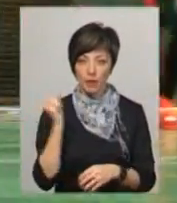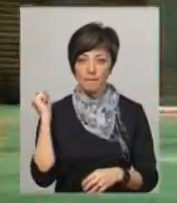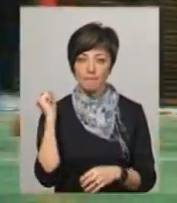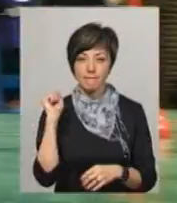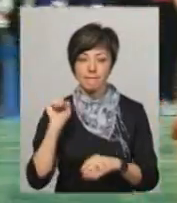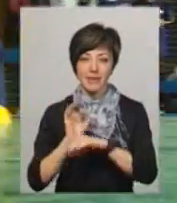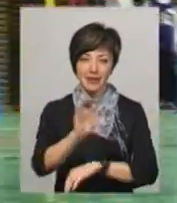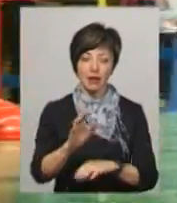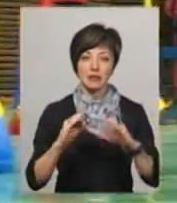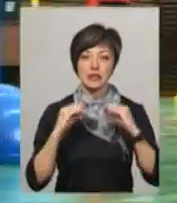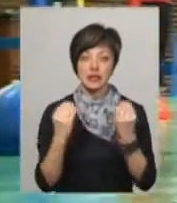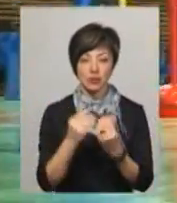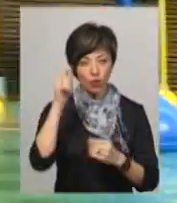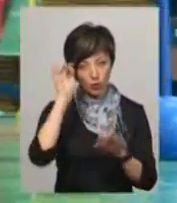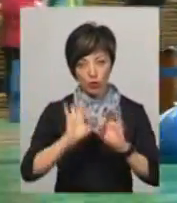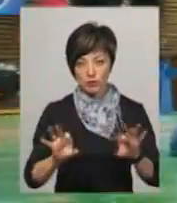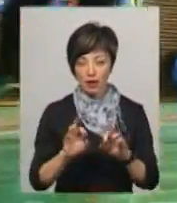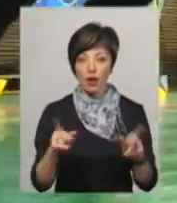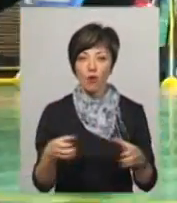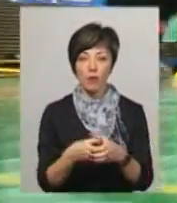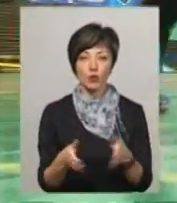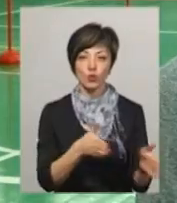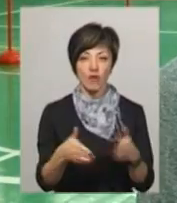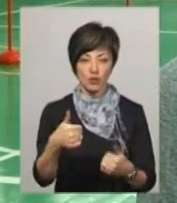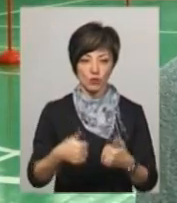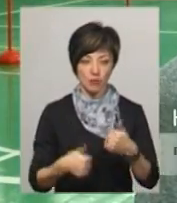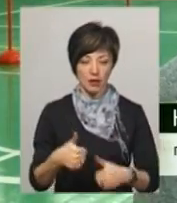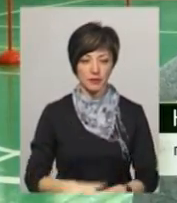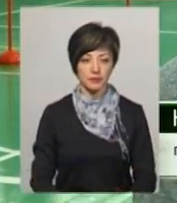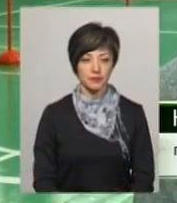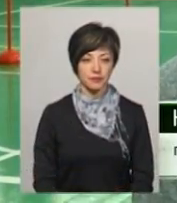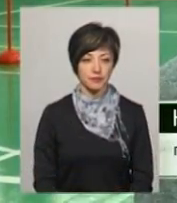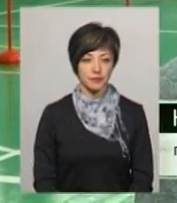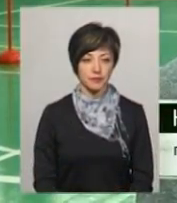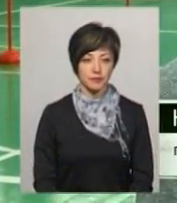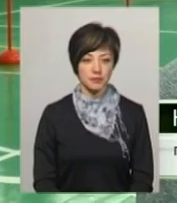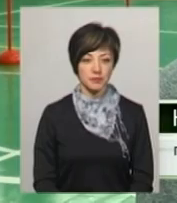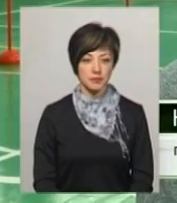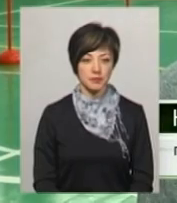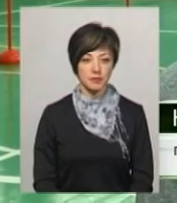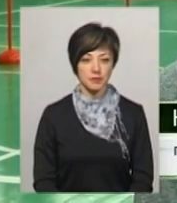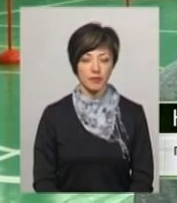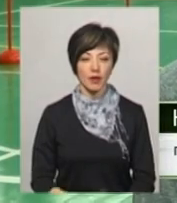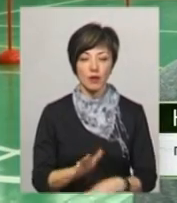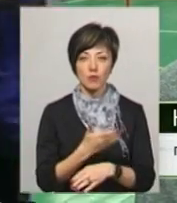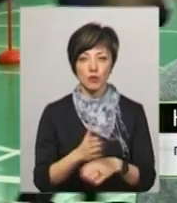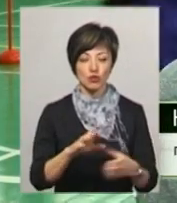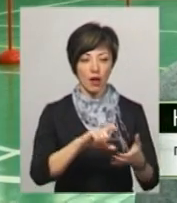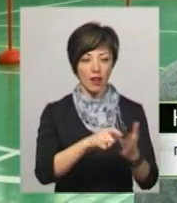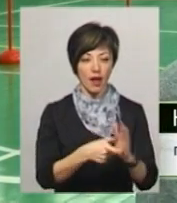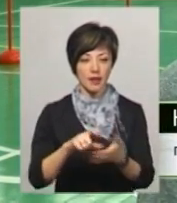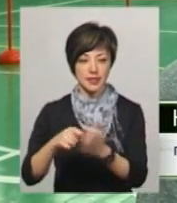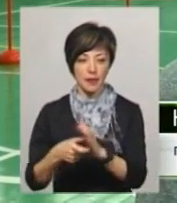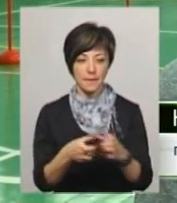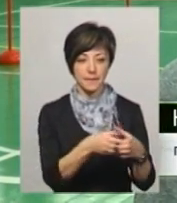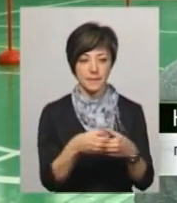диск. Хлопець розповідає, як з командою готувались до змагань. Між класами Ми між класами робили